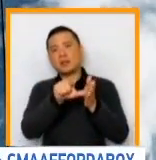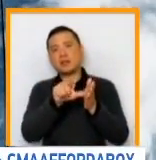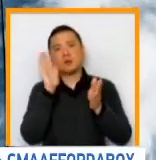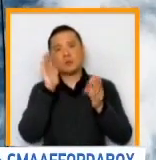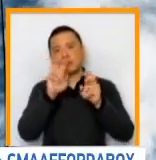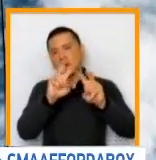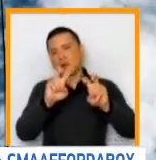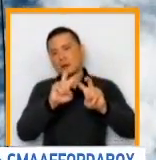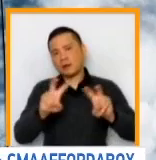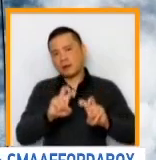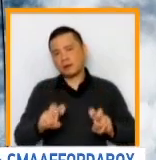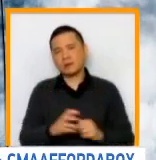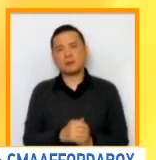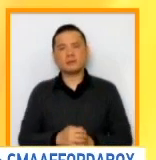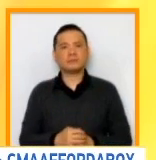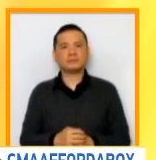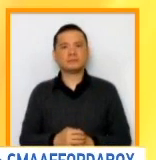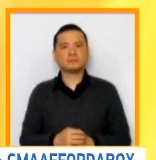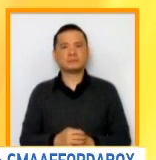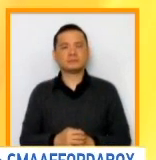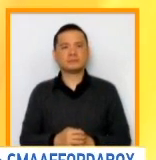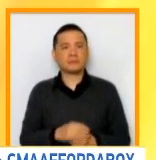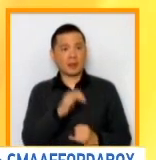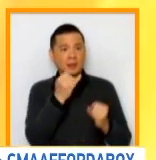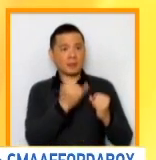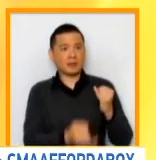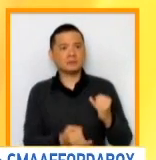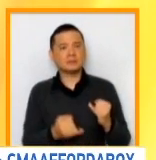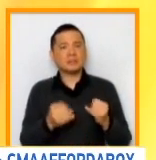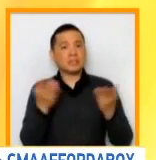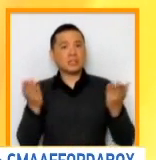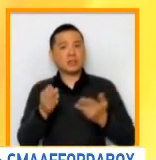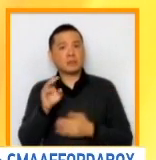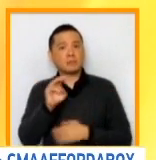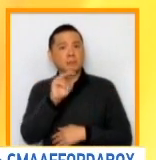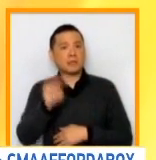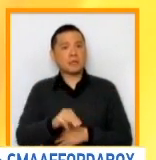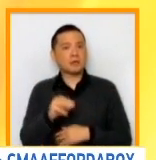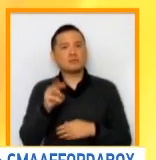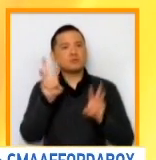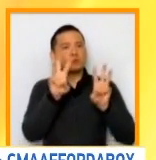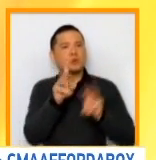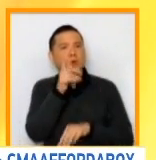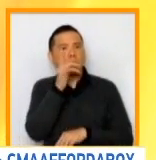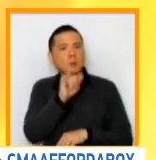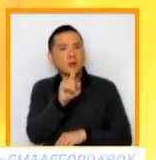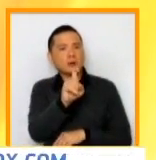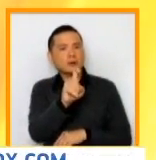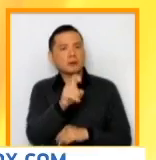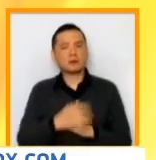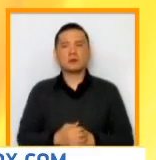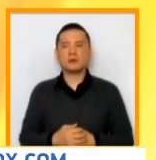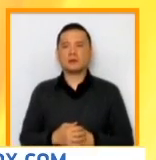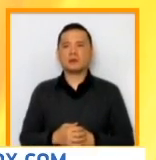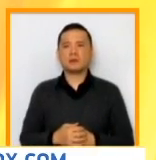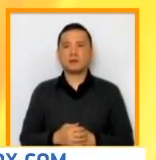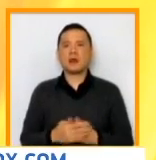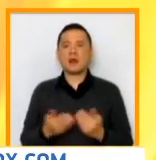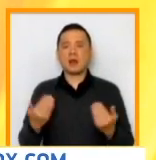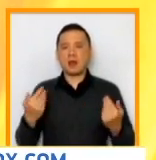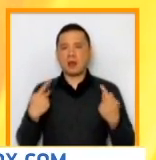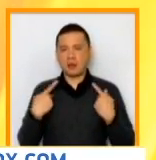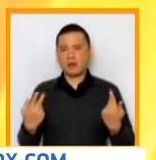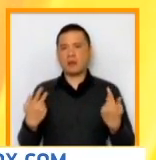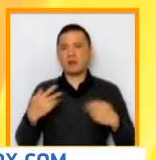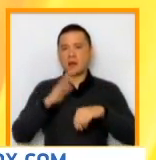bagyong ito. Okay, huli na lang. Weather conditions sa Metro Manila ngayong araw? Well, Igan, ngayon no, nakataas ang warning signal number 2 dito sa